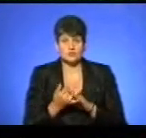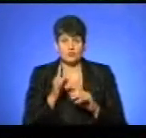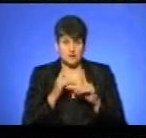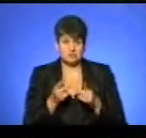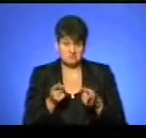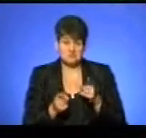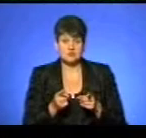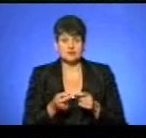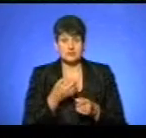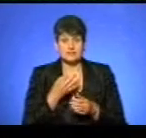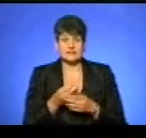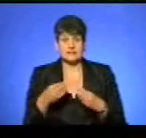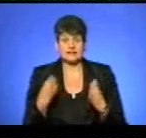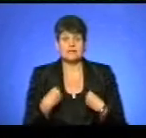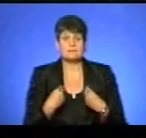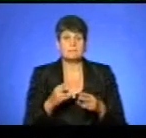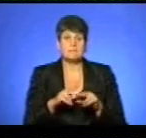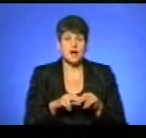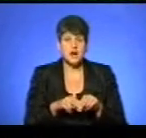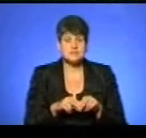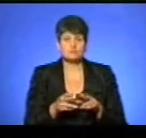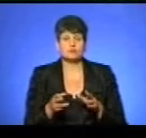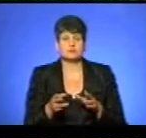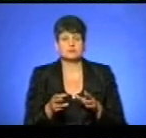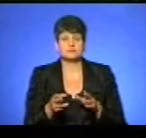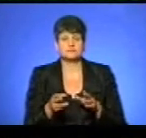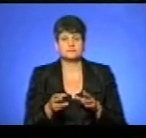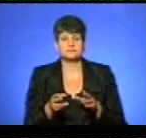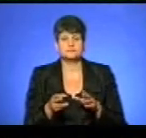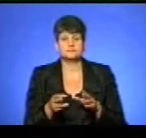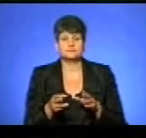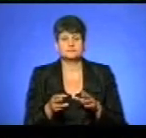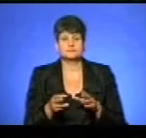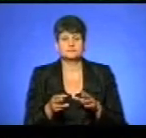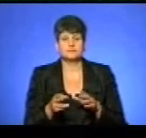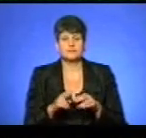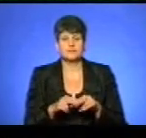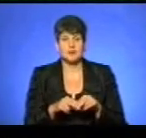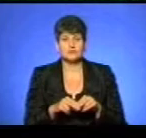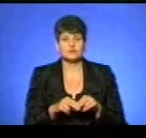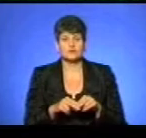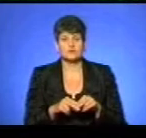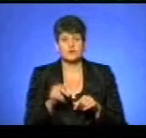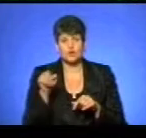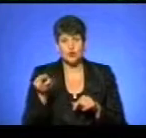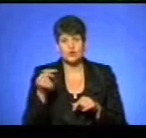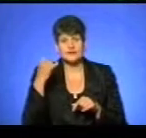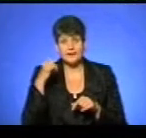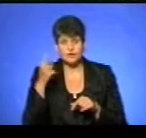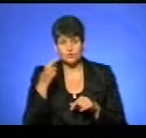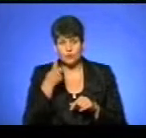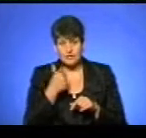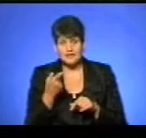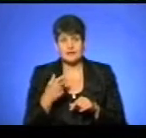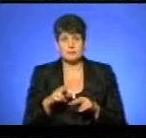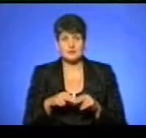дійсно сказали мені дати паспорт і все там корови, ну, паспорт того теляти річного і